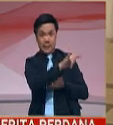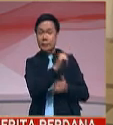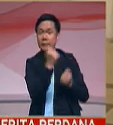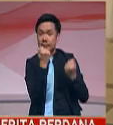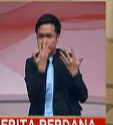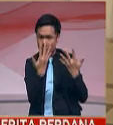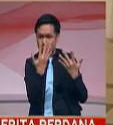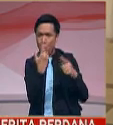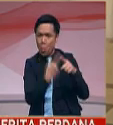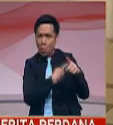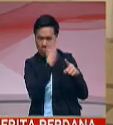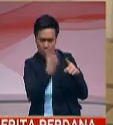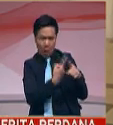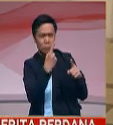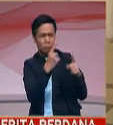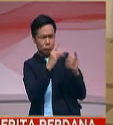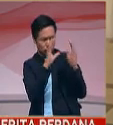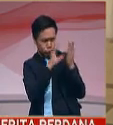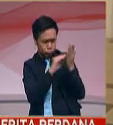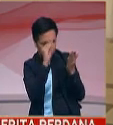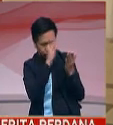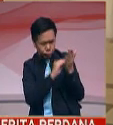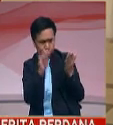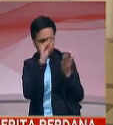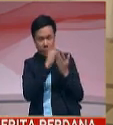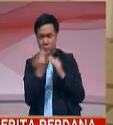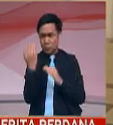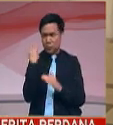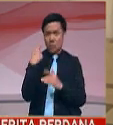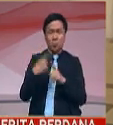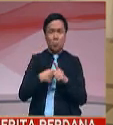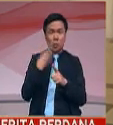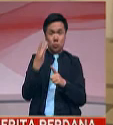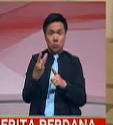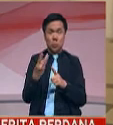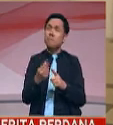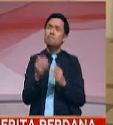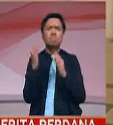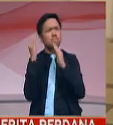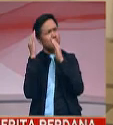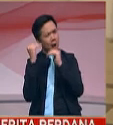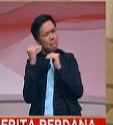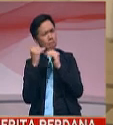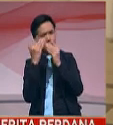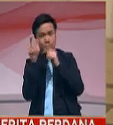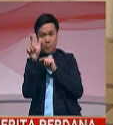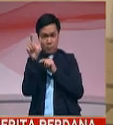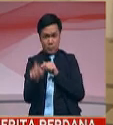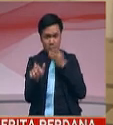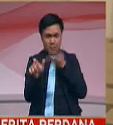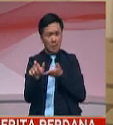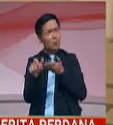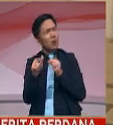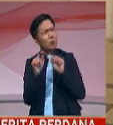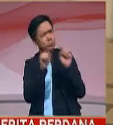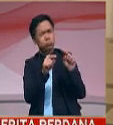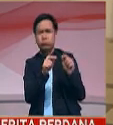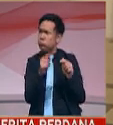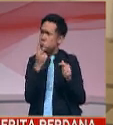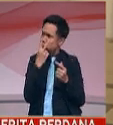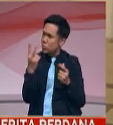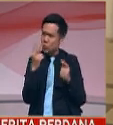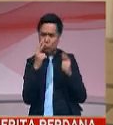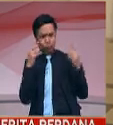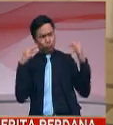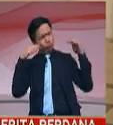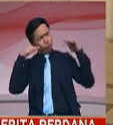Malaysia pada Jun 2021. Diharapkan Adik Imran Rahman bakal menjadi inspirasi kepada bakat-bakat muda di Malaysia untuk